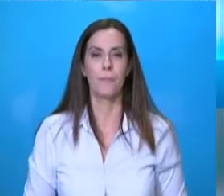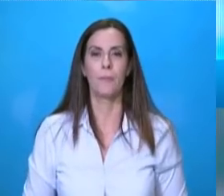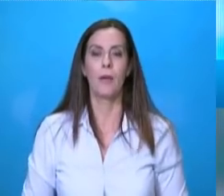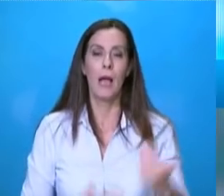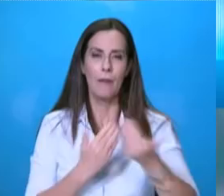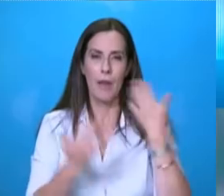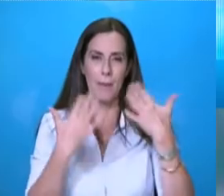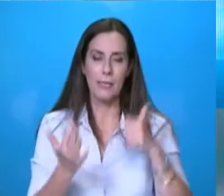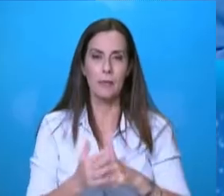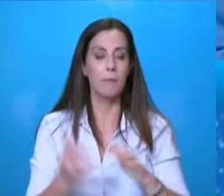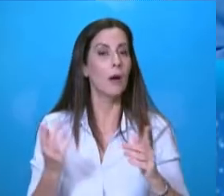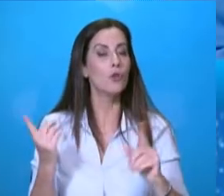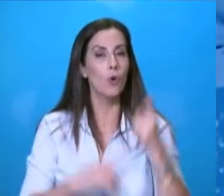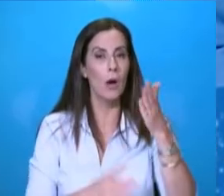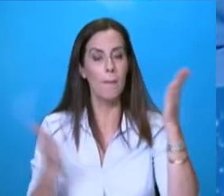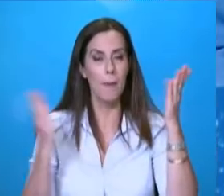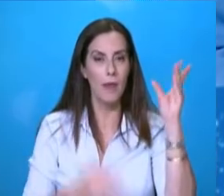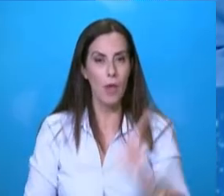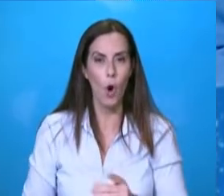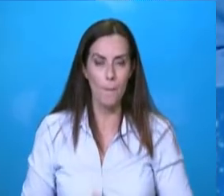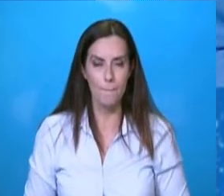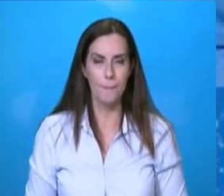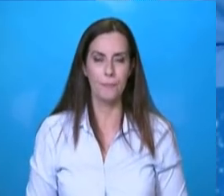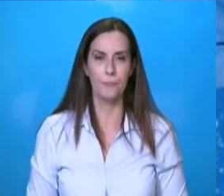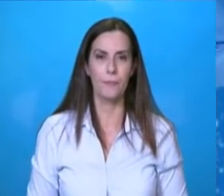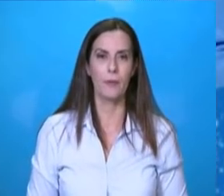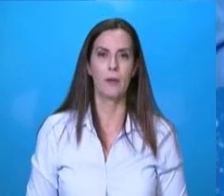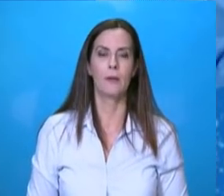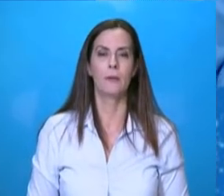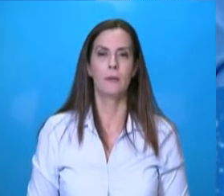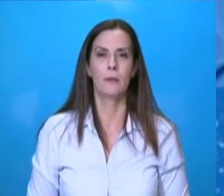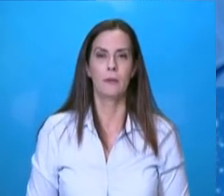התחזית לעדכון נוסף מהדרום, משה שטיינמן בגבול הזה, אנחנו איתך.